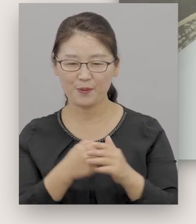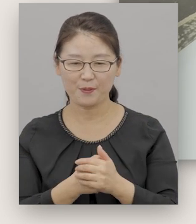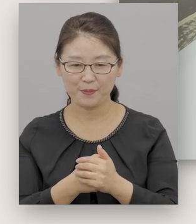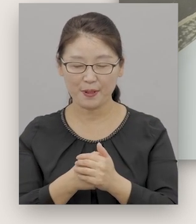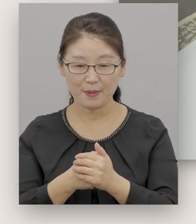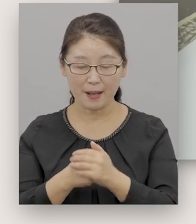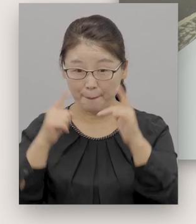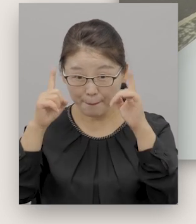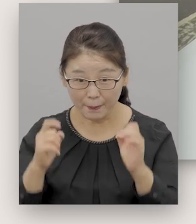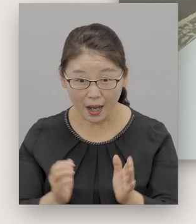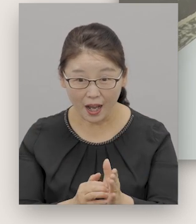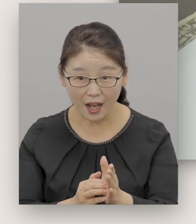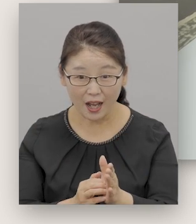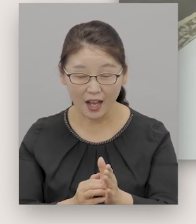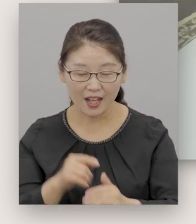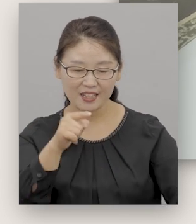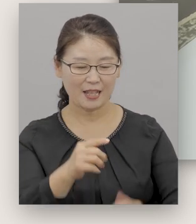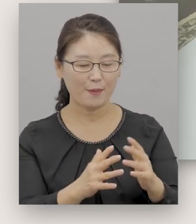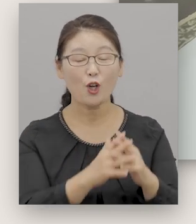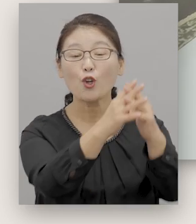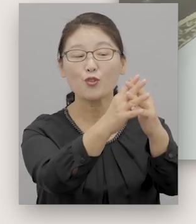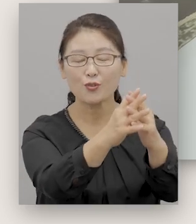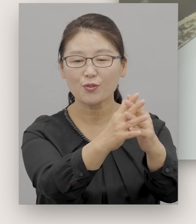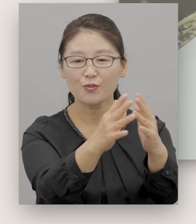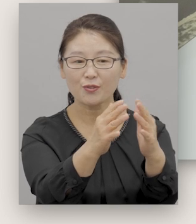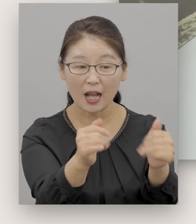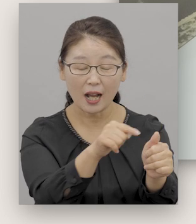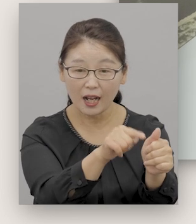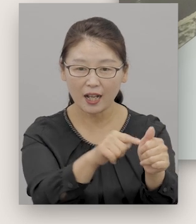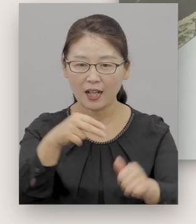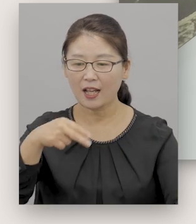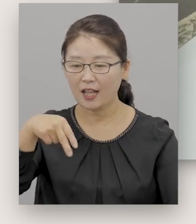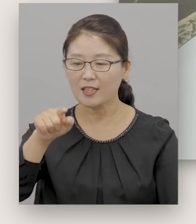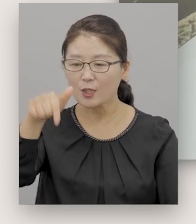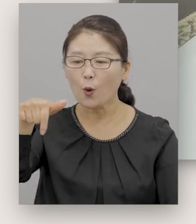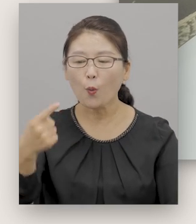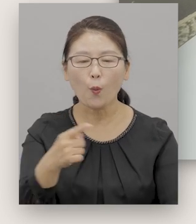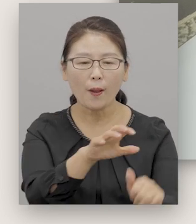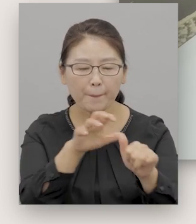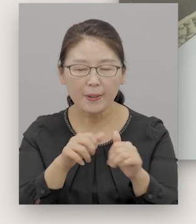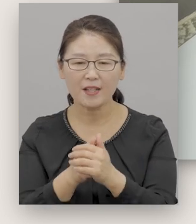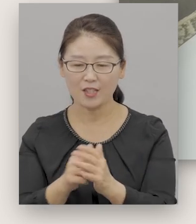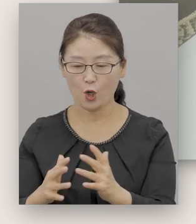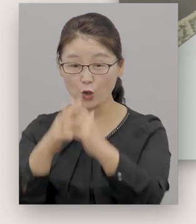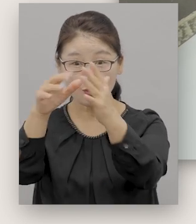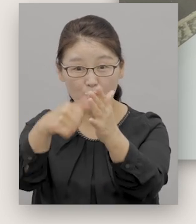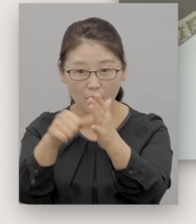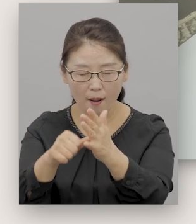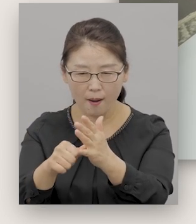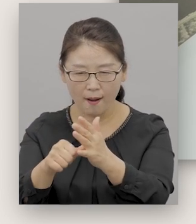같은 경우는 그 키슬러라는 건축가가 석고를 사용해서 다양한 건축 모형들을 만들었는데,